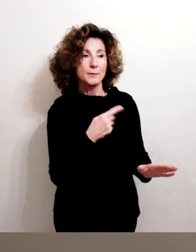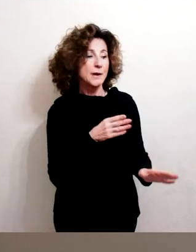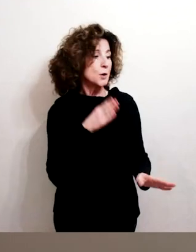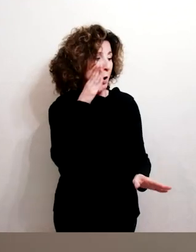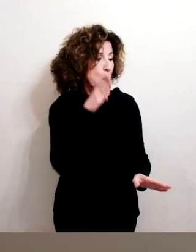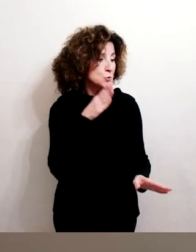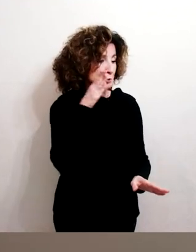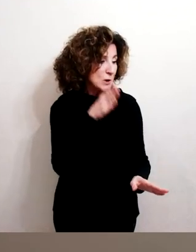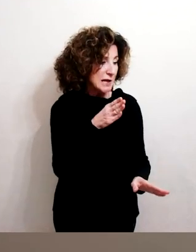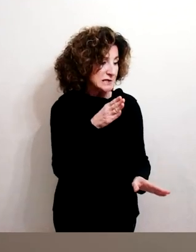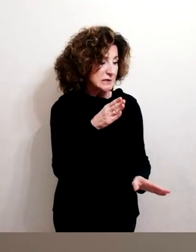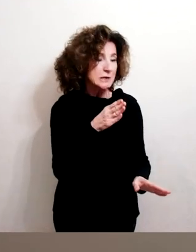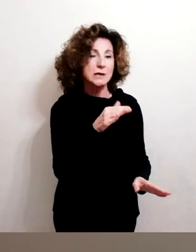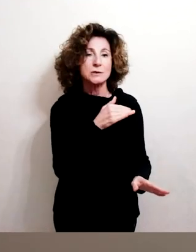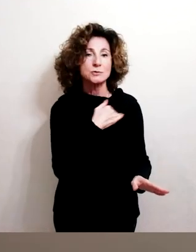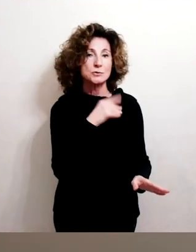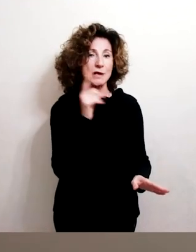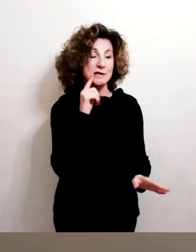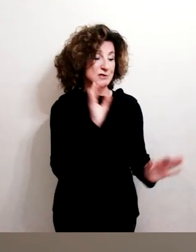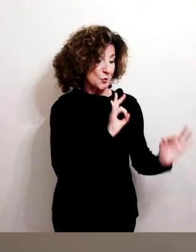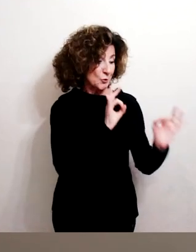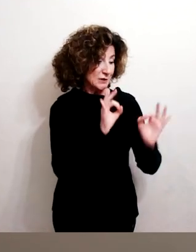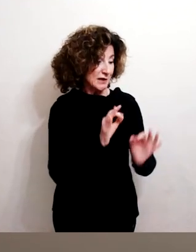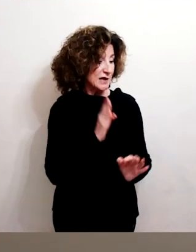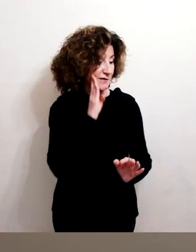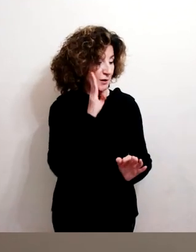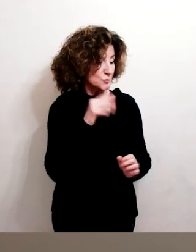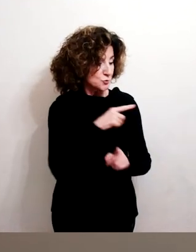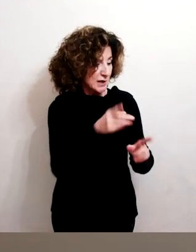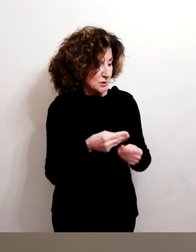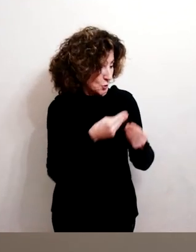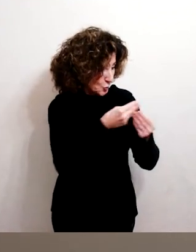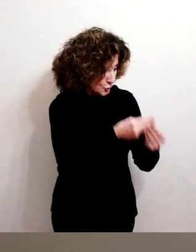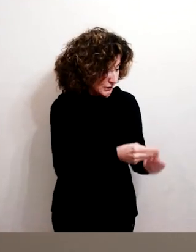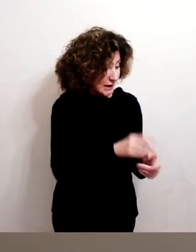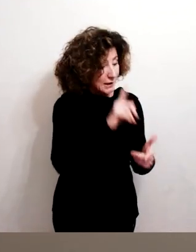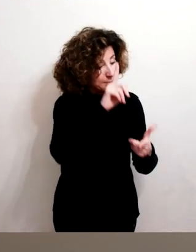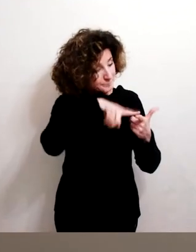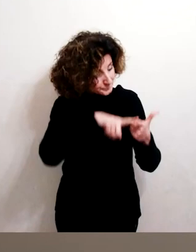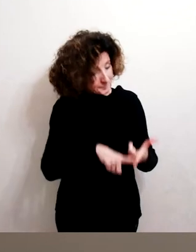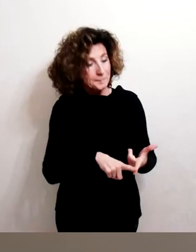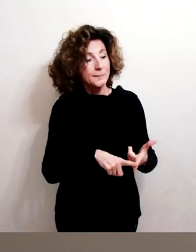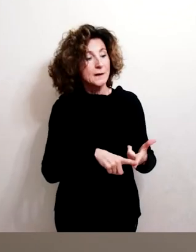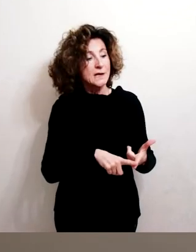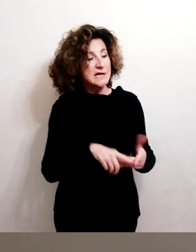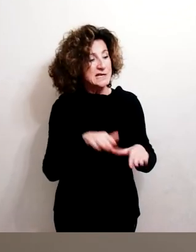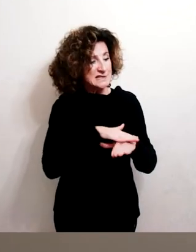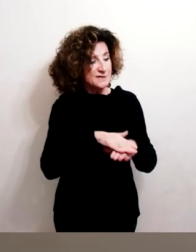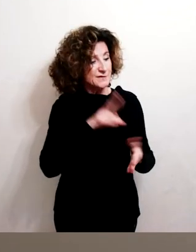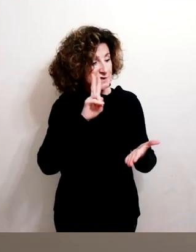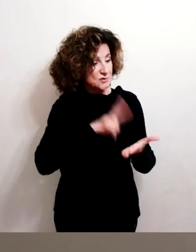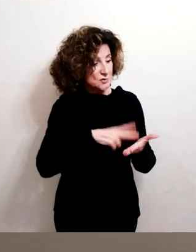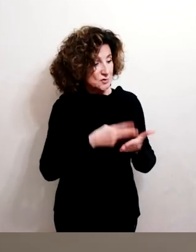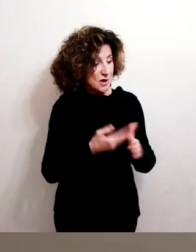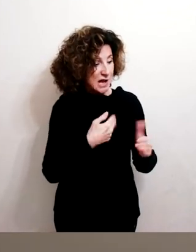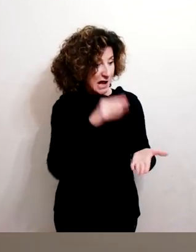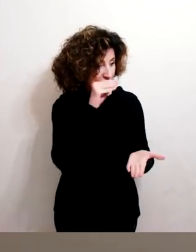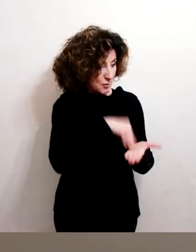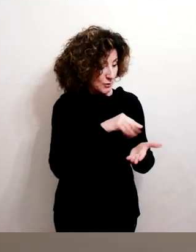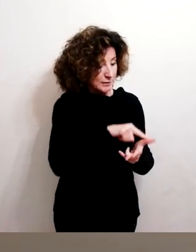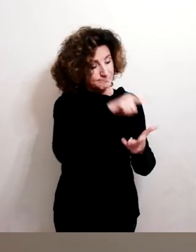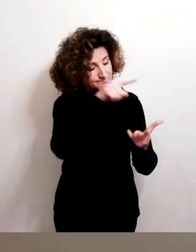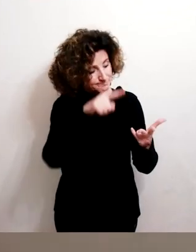la consulenza che possono offrire ai ragazzi sordi al momento dell'iscrizione sia l'attivazione di interpretariato in